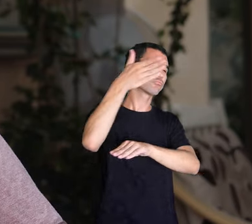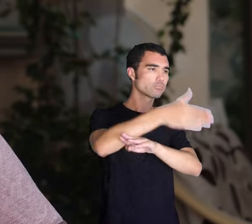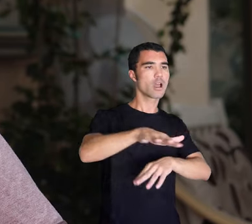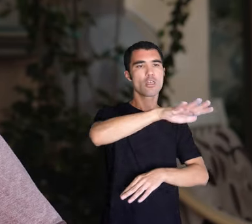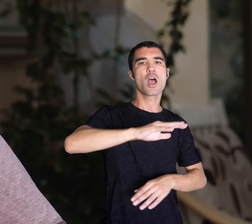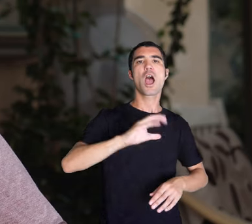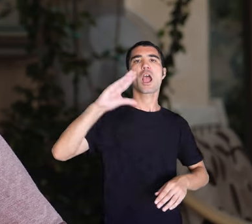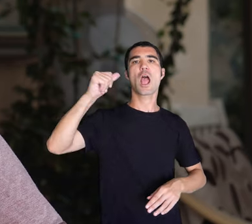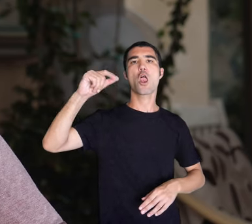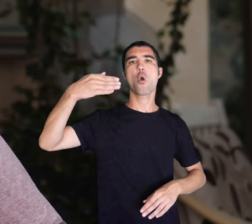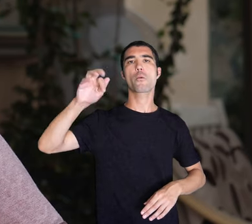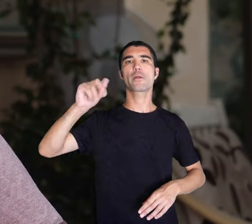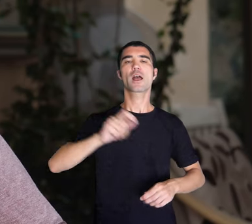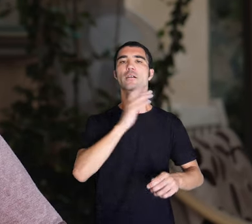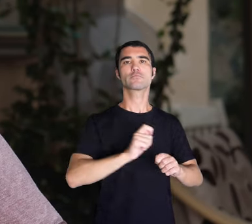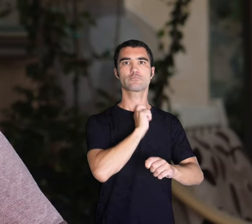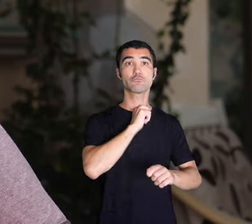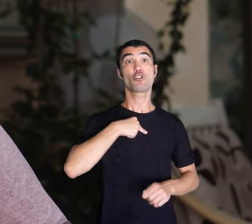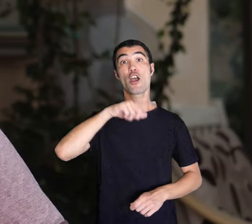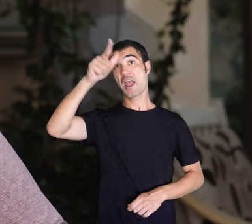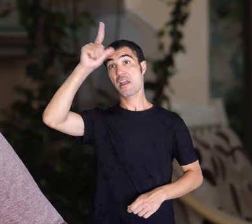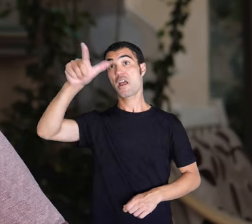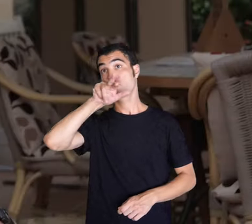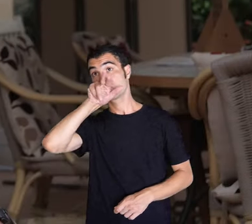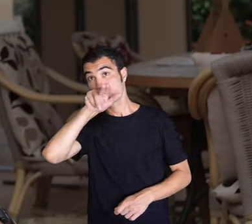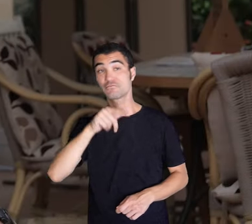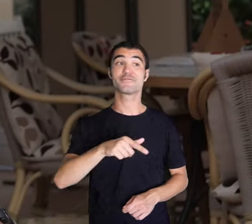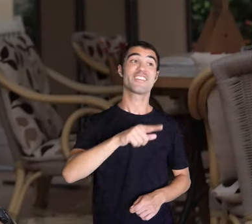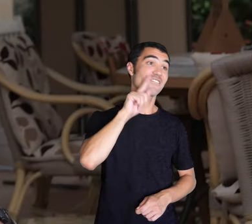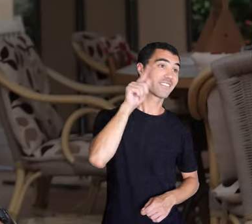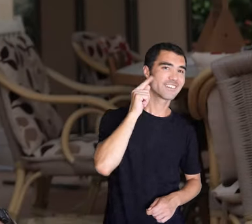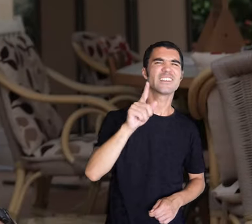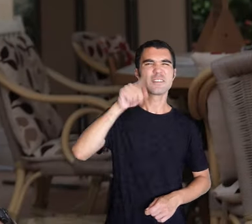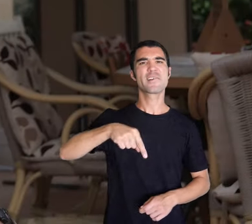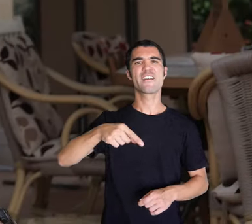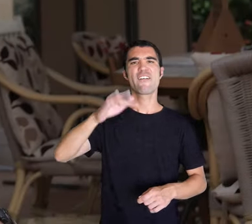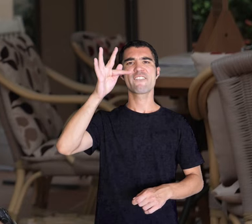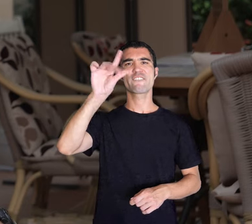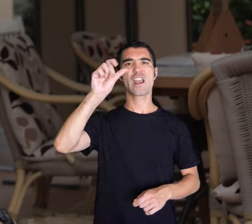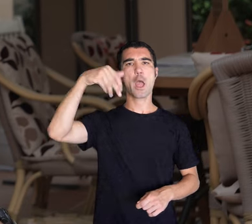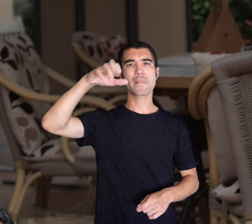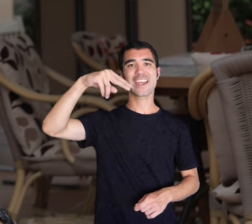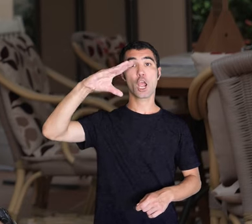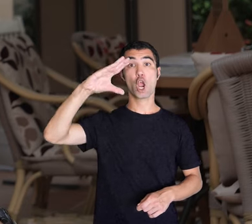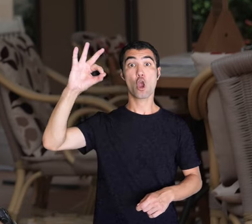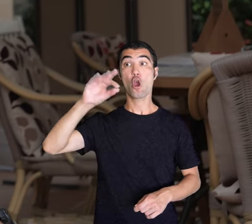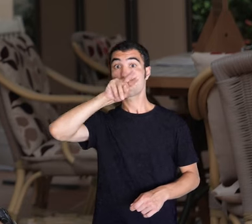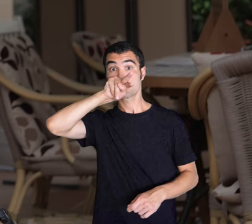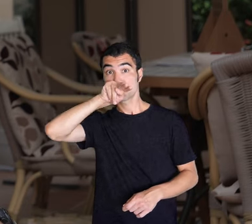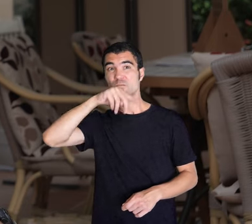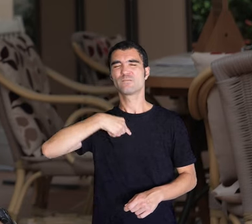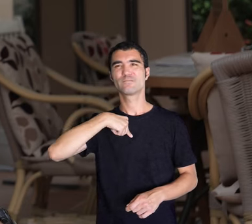Defensava bastant bé en Salamant, bastant bé, i els francesos també. El flamenco agafàvem tots, es